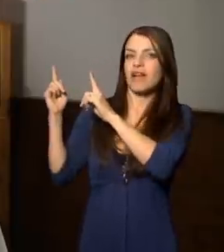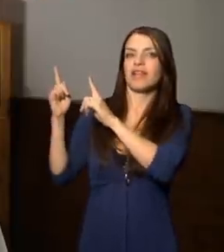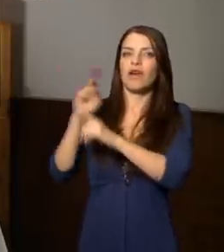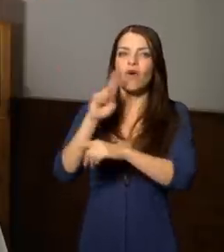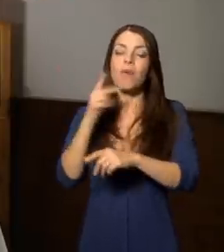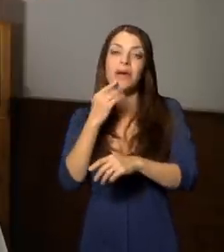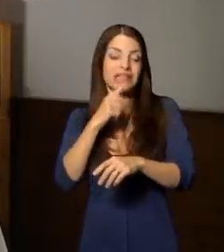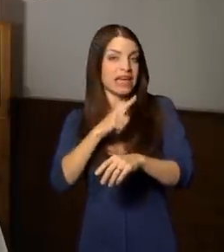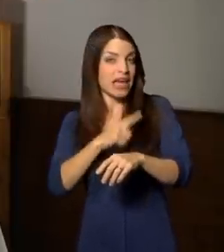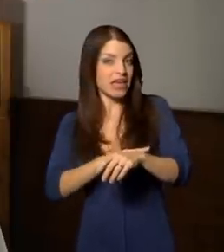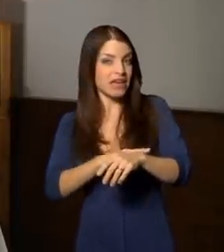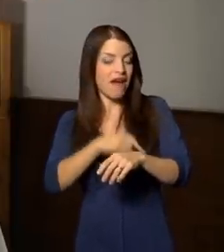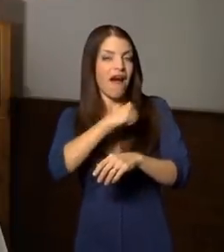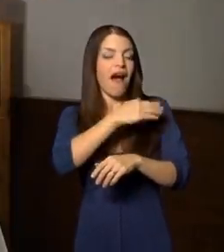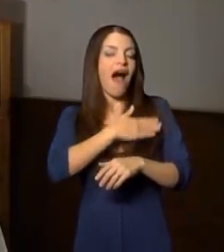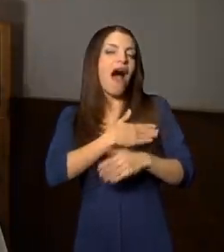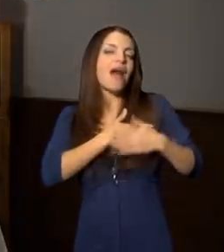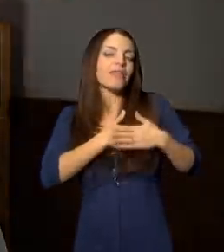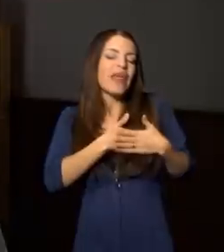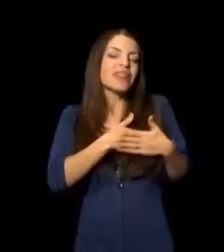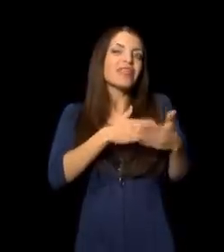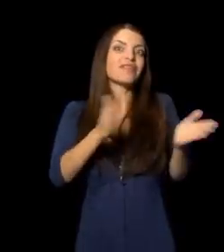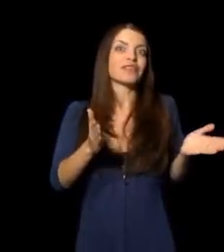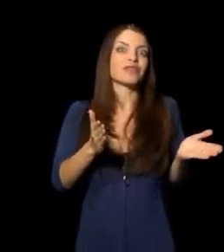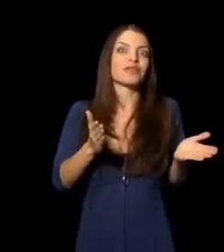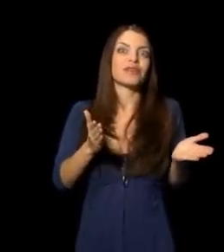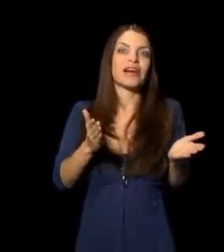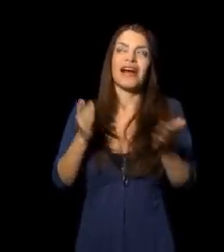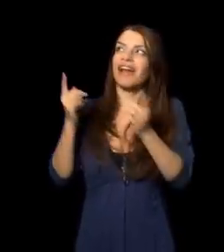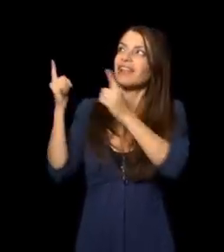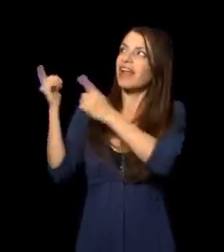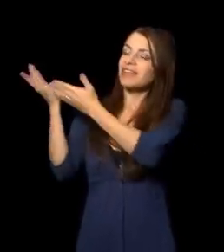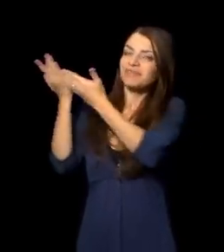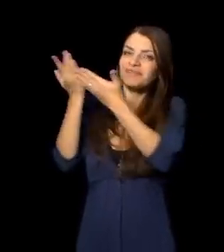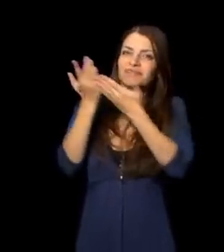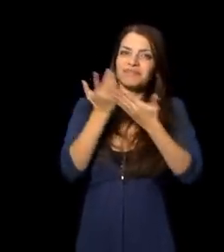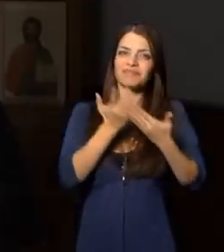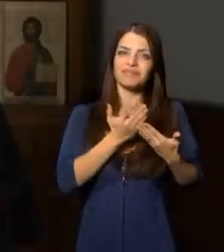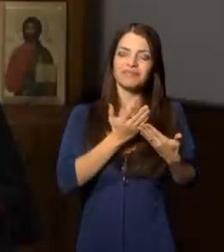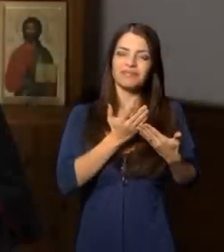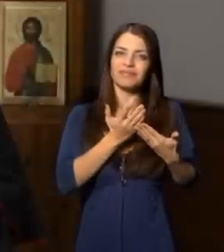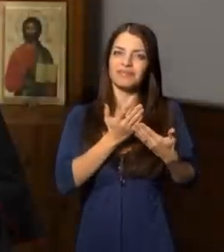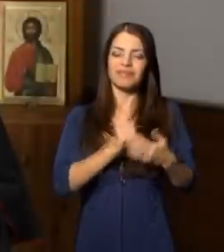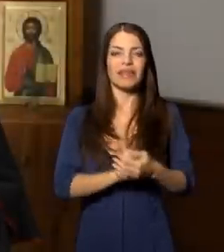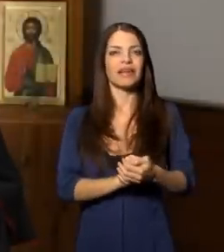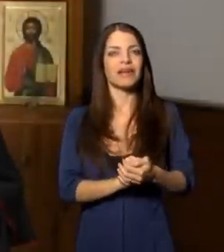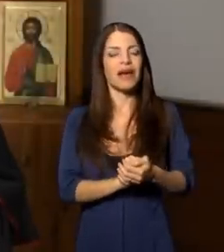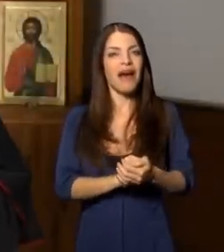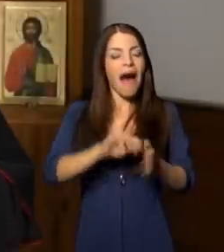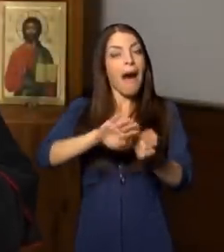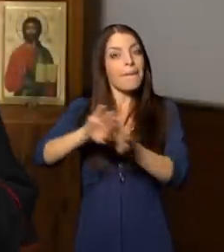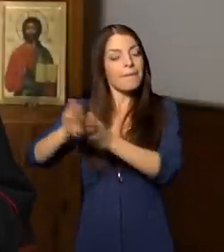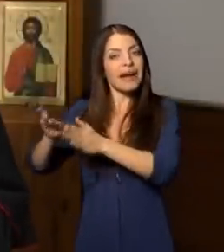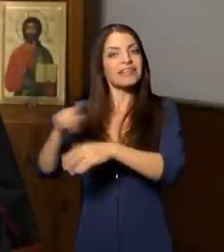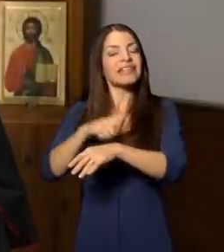U fil-waqt tat-talb ninfetħu għall-grazzji tiegħu. Minn barra dawk il-mumenti tat-talb li